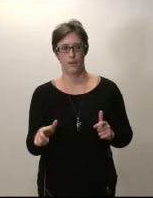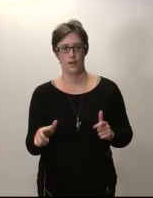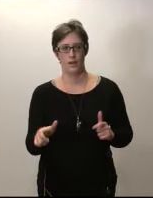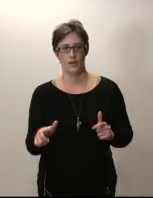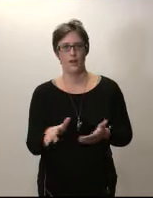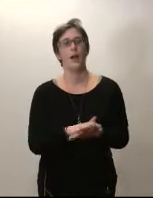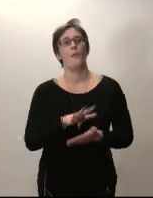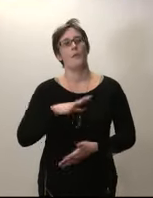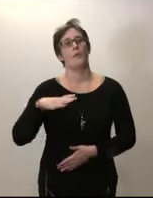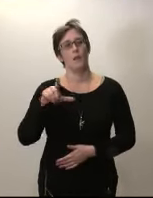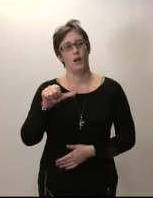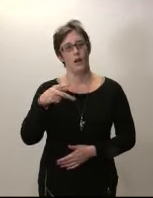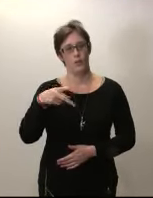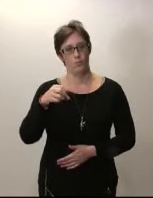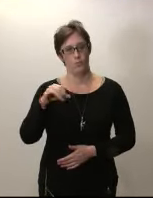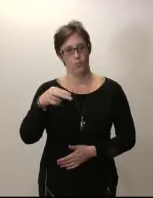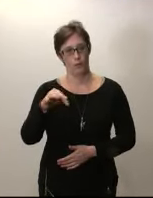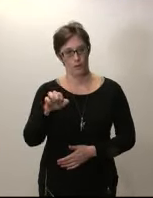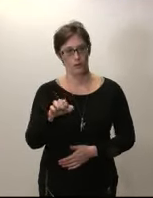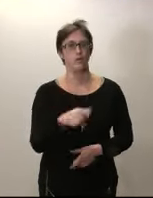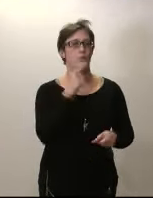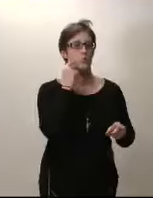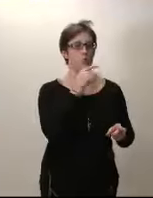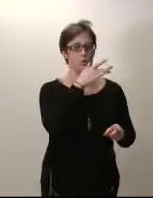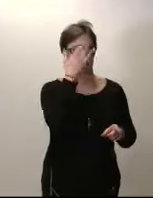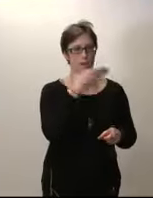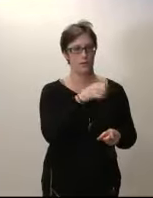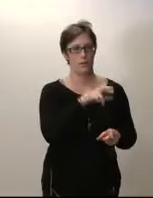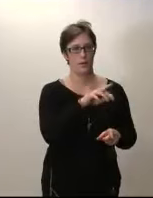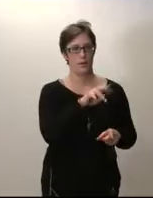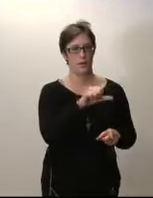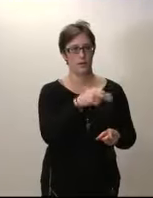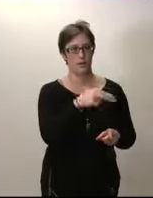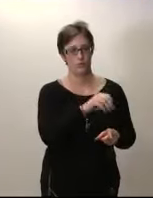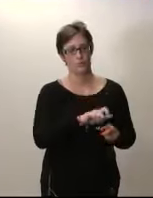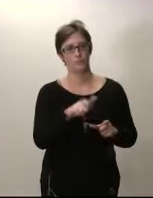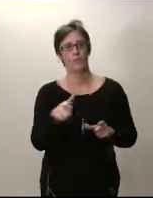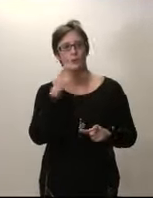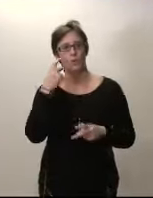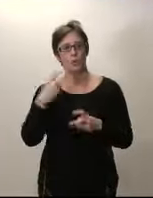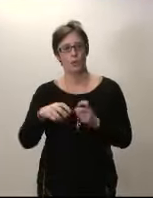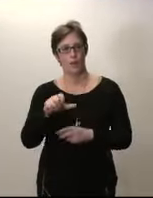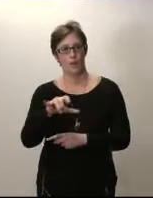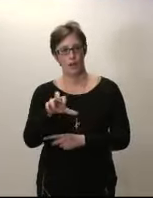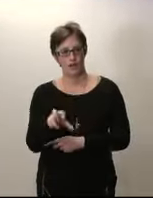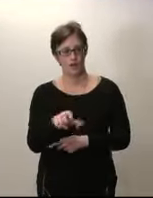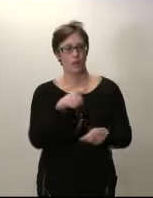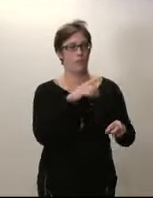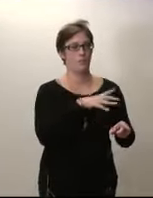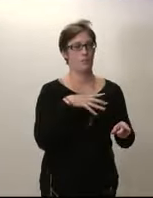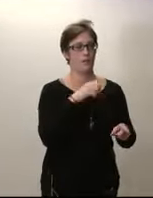Pauline Lapointe, Monsieur Éric Sammartino à Monsieur Pierre Alix, Madame Cathy Stark à Monsieur